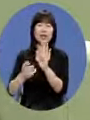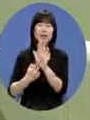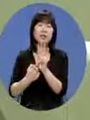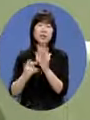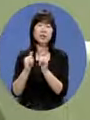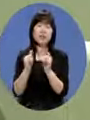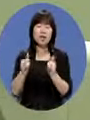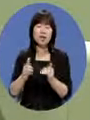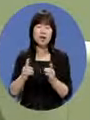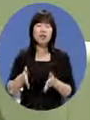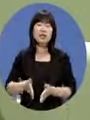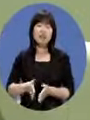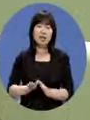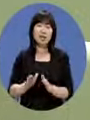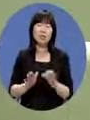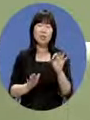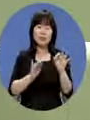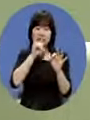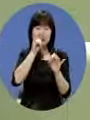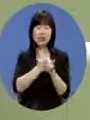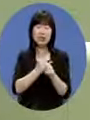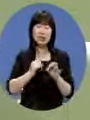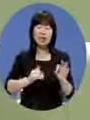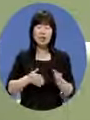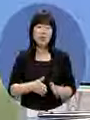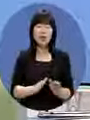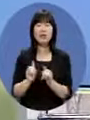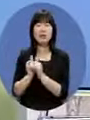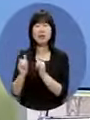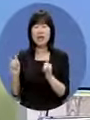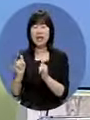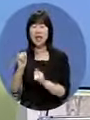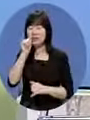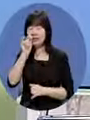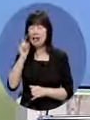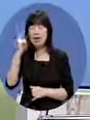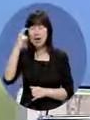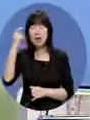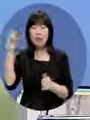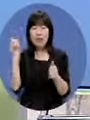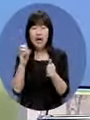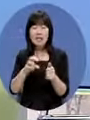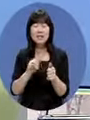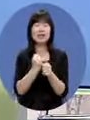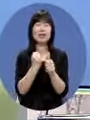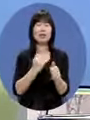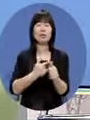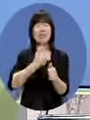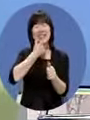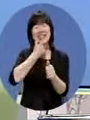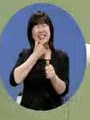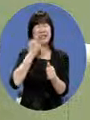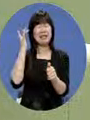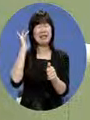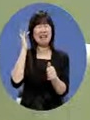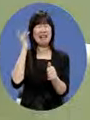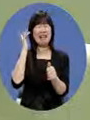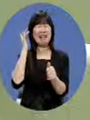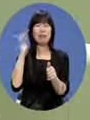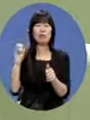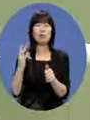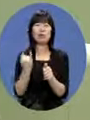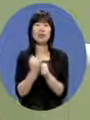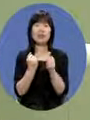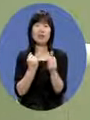살아났고 돈 났지 돈 나고 사람 말이야 이게 제일 싫대요 남편분이 성화의 이에게 너무너무 기 싫다 함 그리고 이